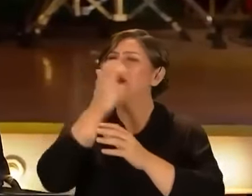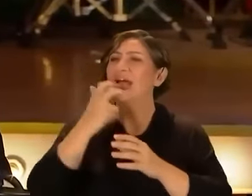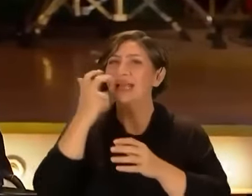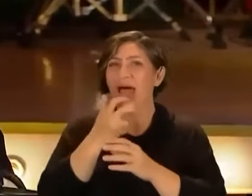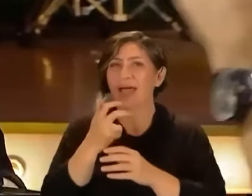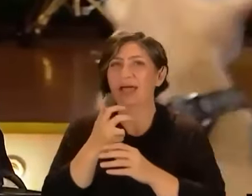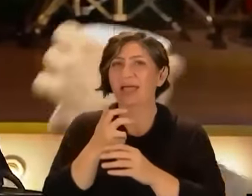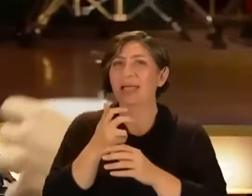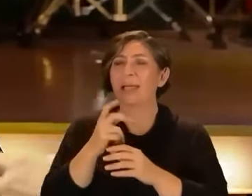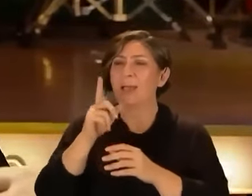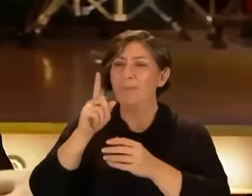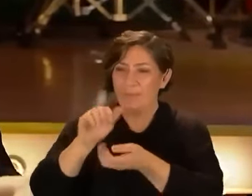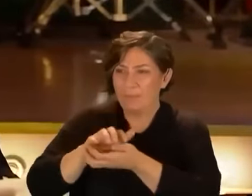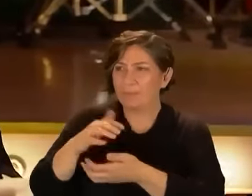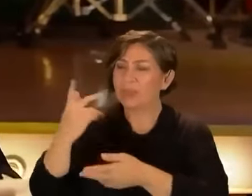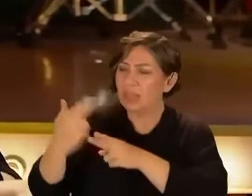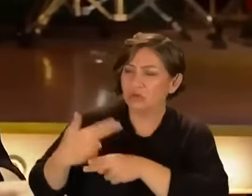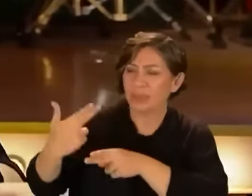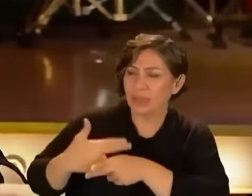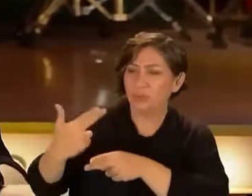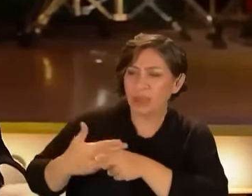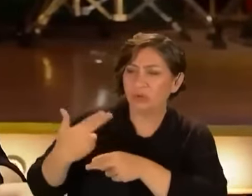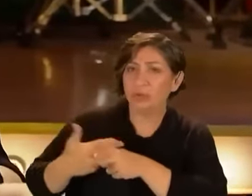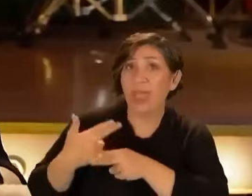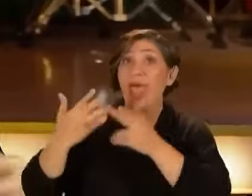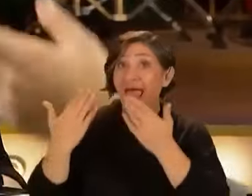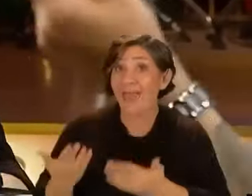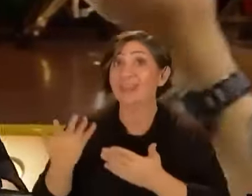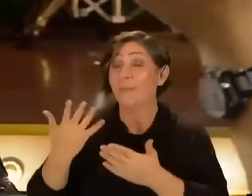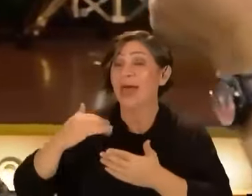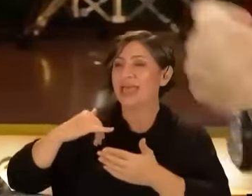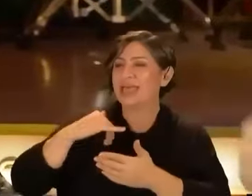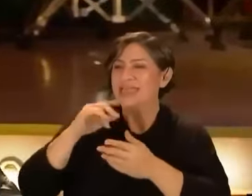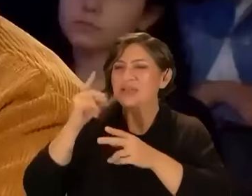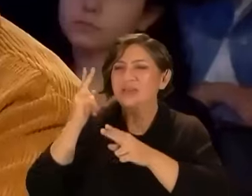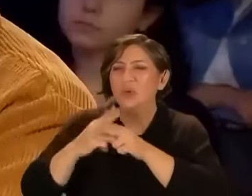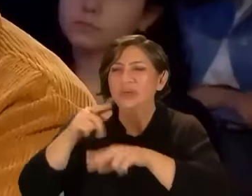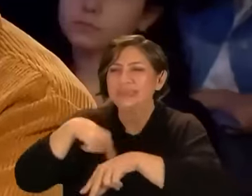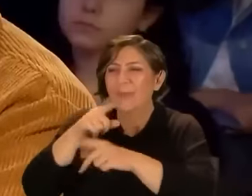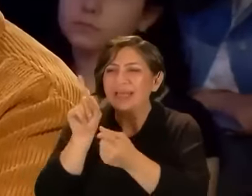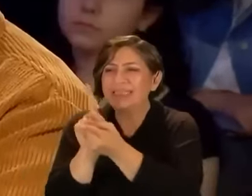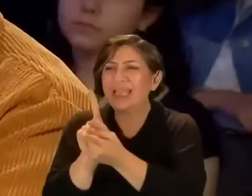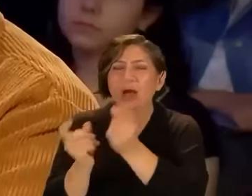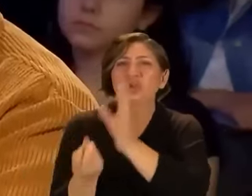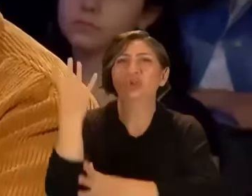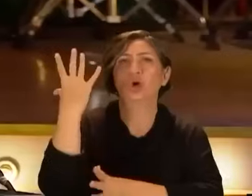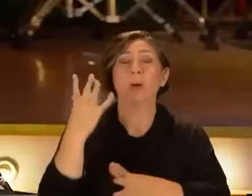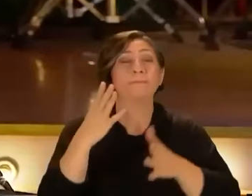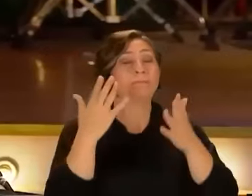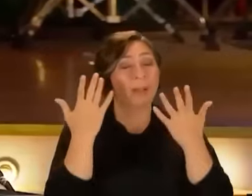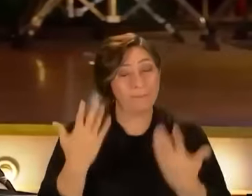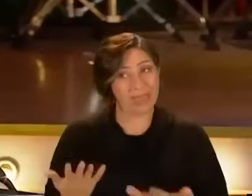işler genelde bir birikimin sonucu olarak evet ama doğrudur, kısa sürede çıkıyor. Doğrudur. Kısa sürede doğrudur çıkıyor.